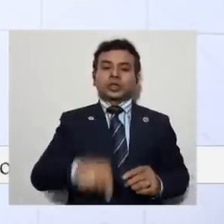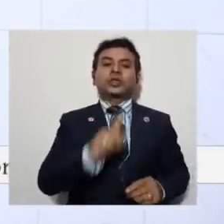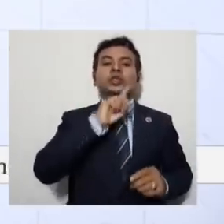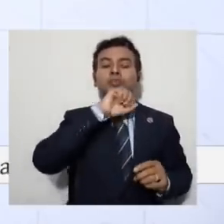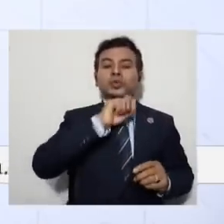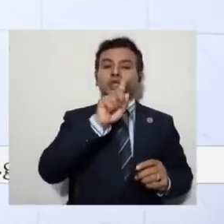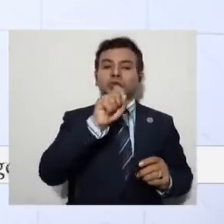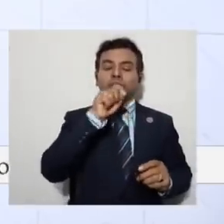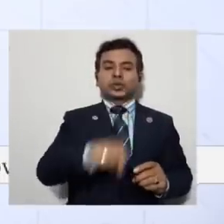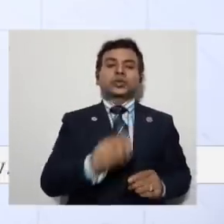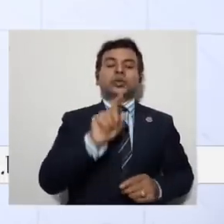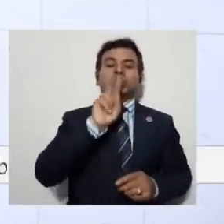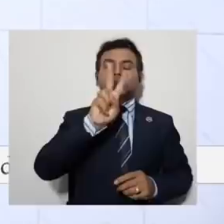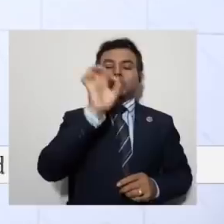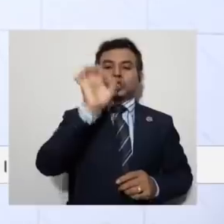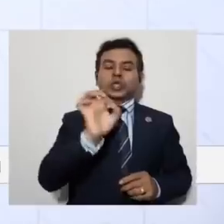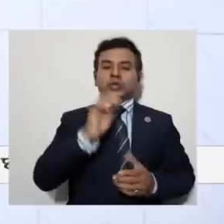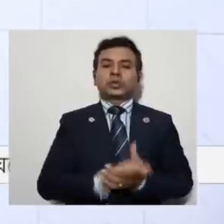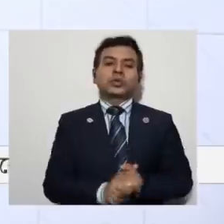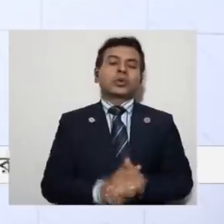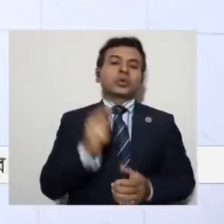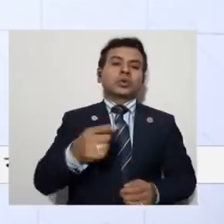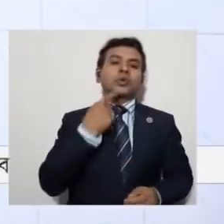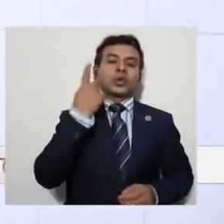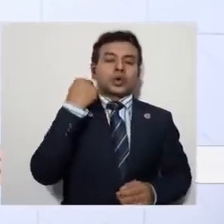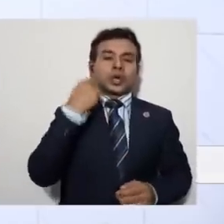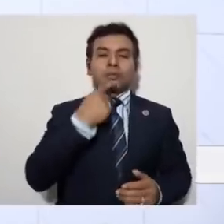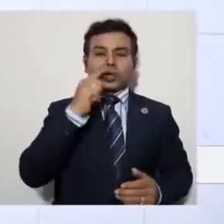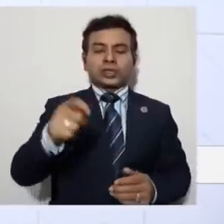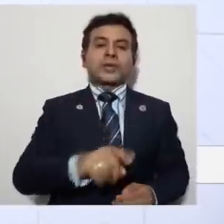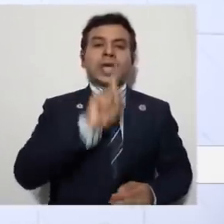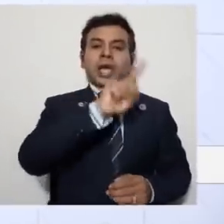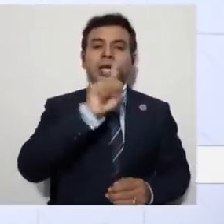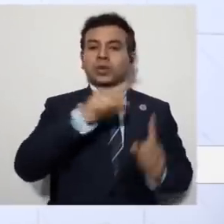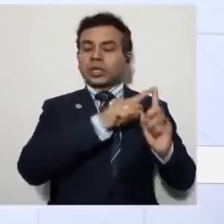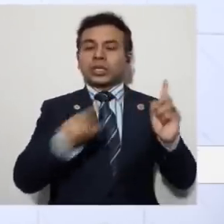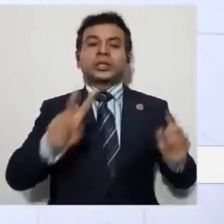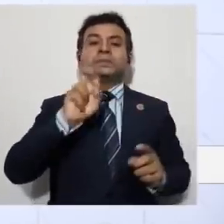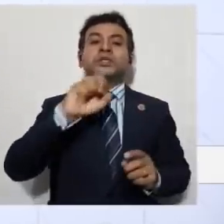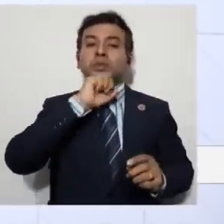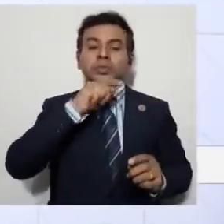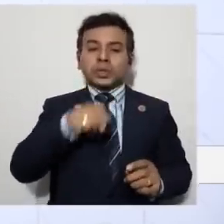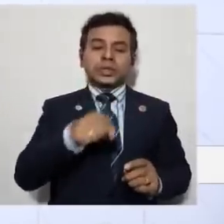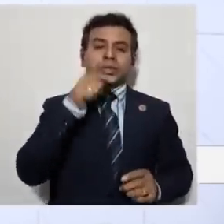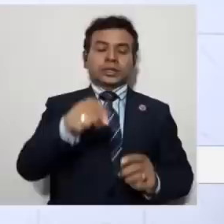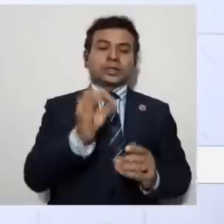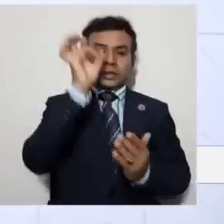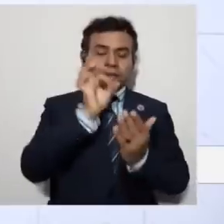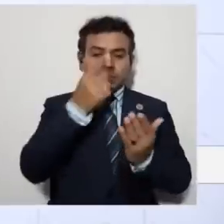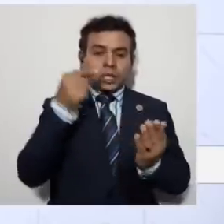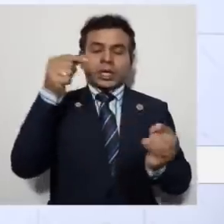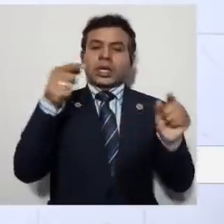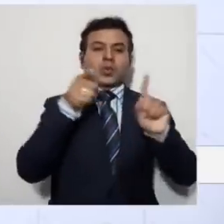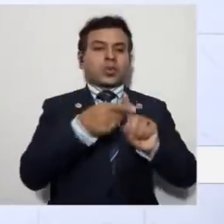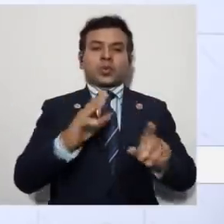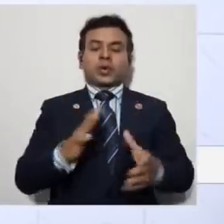3% এবং 10 বছরের নিচে 2%। এখানে একটু উল্লেখ করা যায় যে আমাদের গতকাল আমরা বলেছিলাম 11 থেকে 20 বছরের